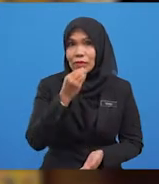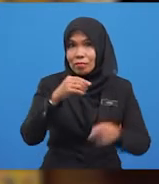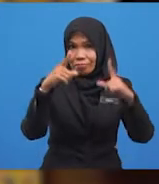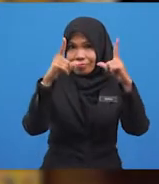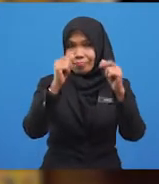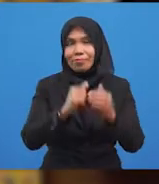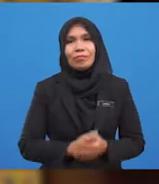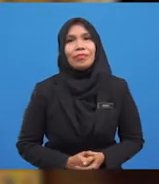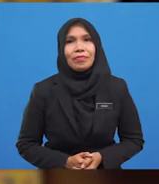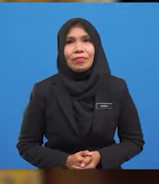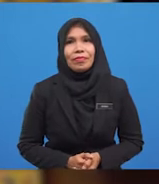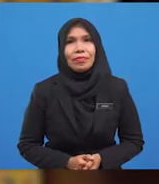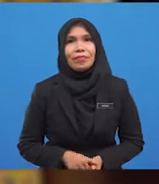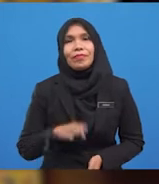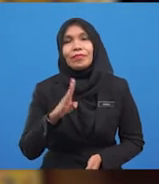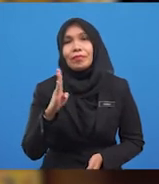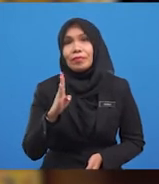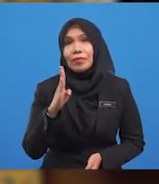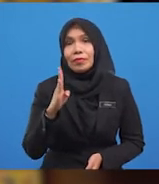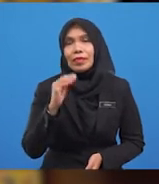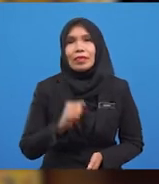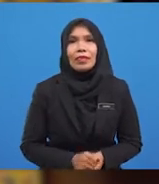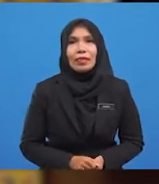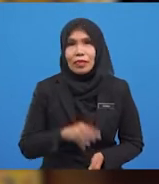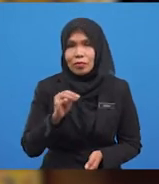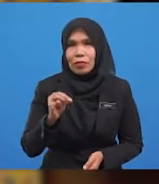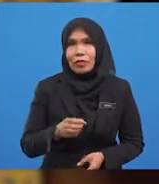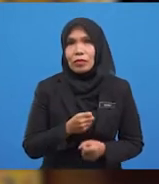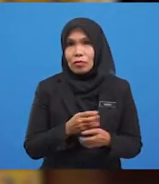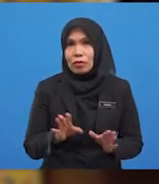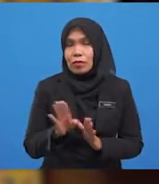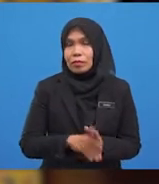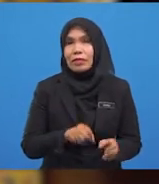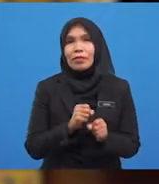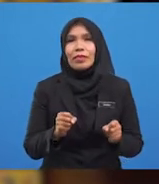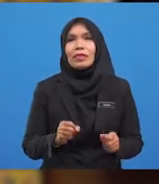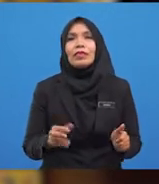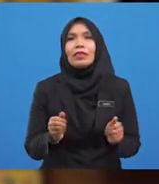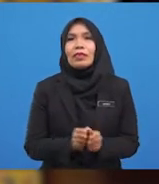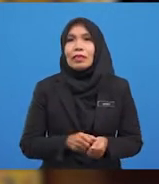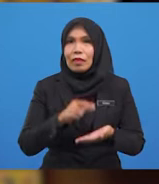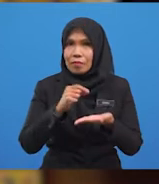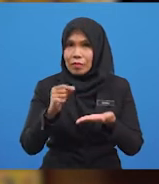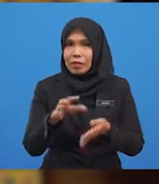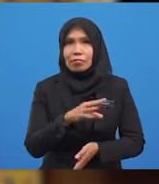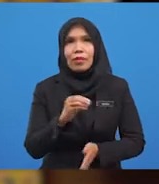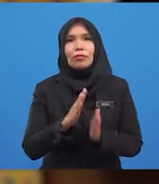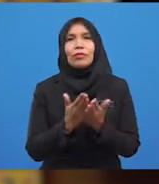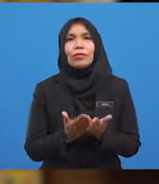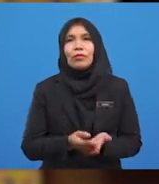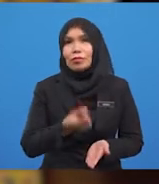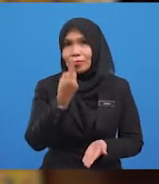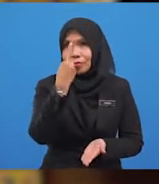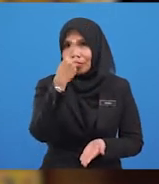Seperti biasa, tentunya murid sekalian telah pun bersedia dengan pen dan buku catatan